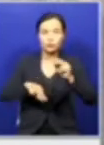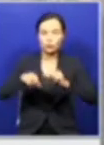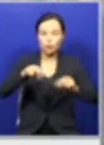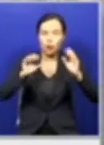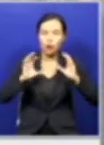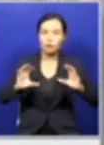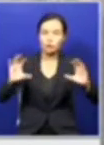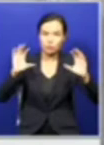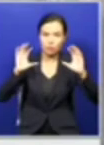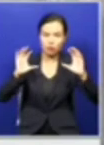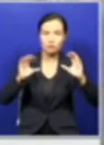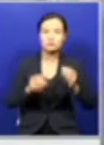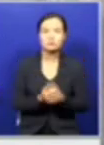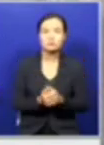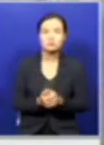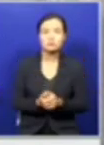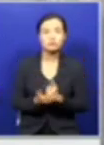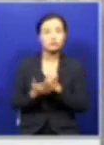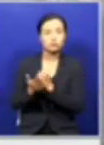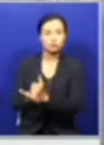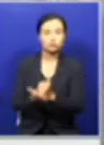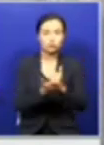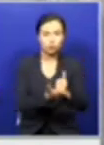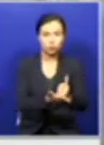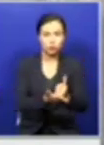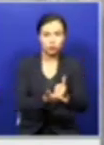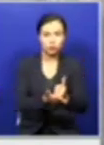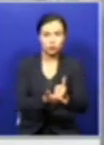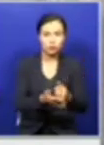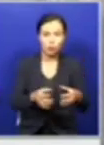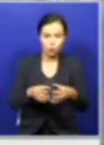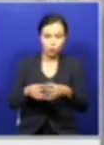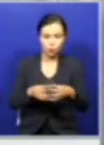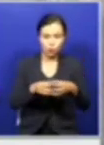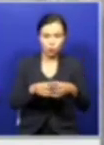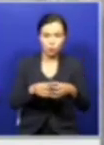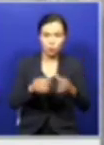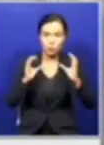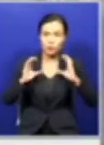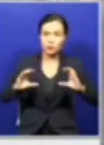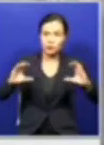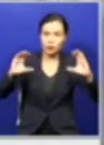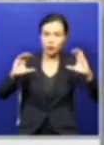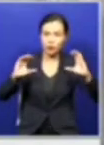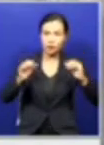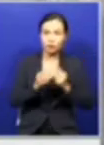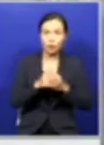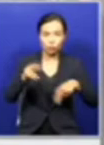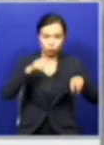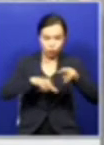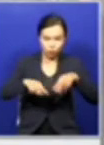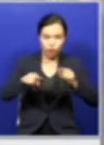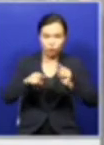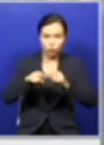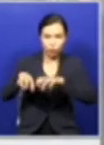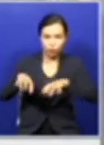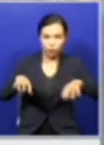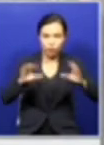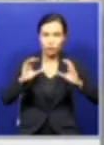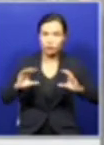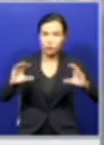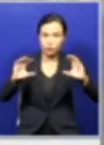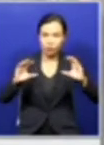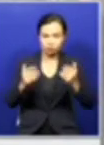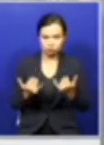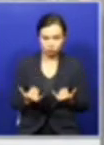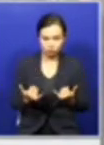ครับโดยเฉพาะการเยียวยาที่อยู่ในส่วนของราชการที่อยู่ภายใต้การกำกับดูแลของรัฐบาลในขณะ